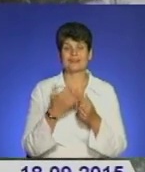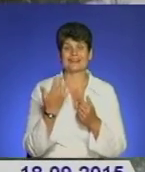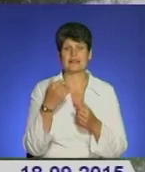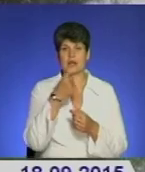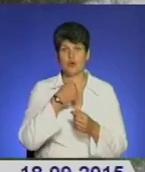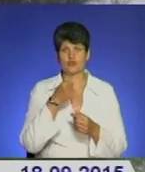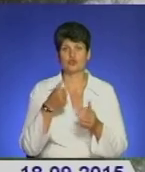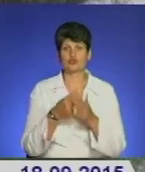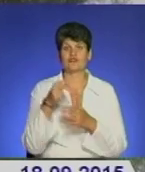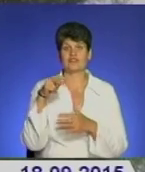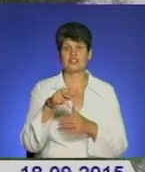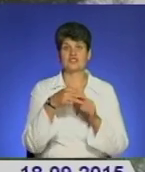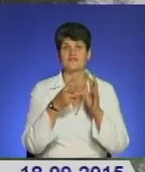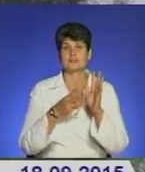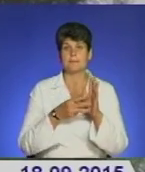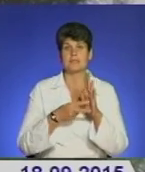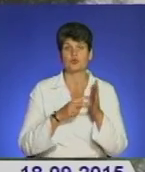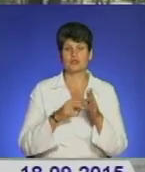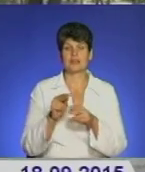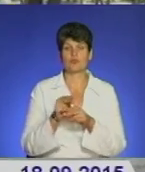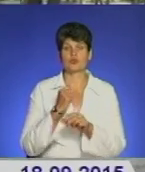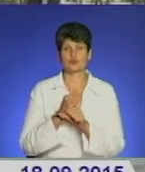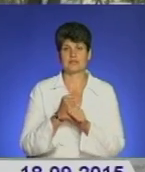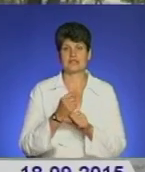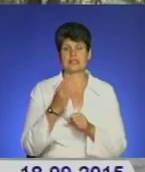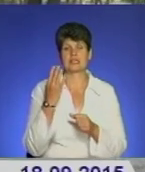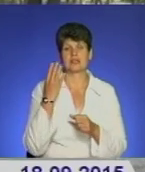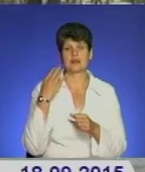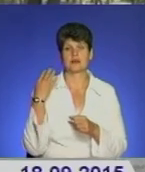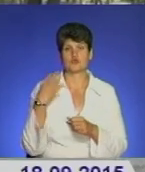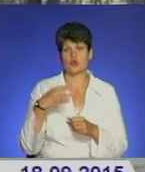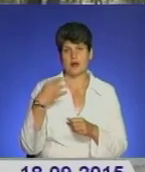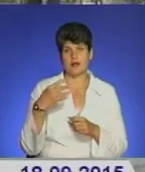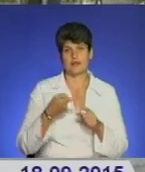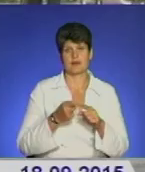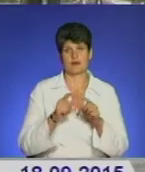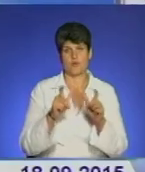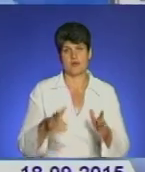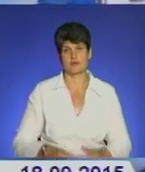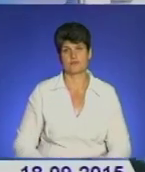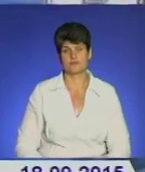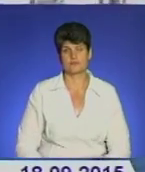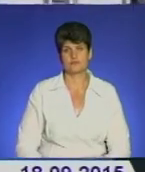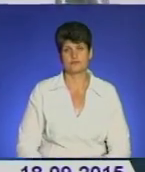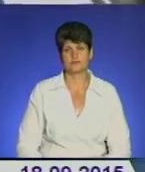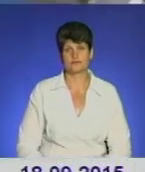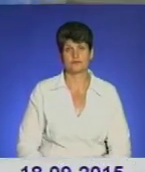До 2018-го планують ремонтні роботи на чотирьох десятках таких об'єктів.